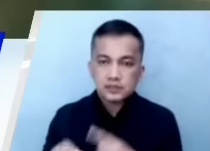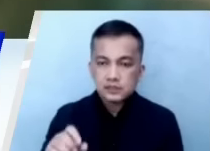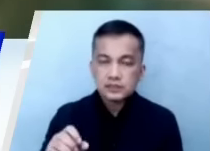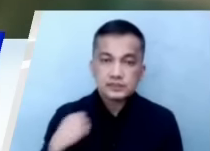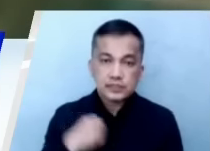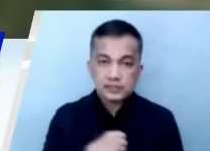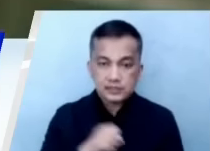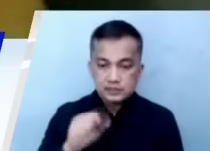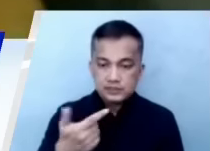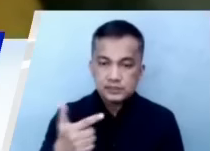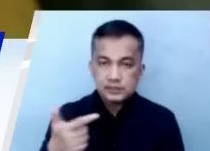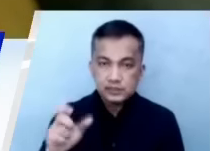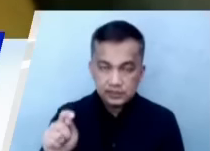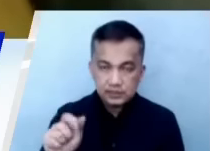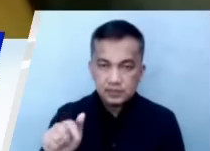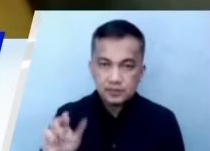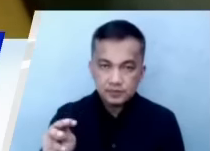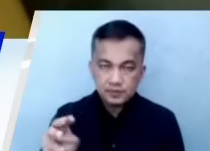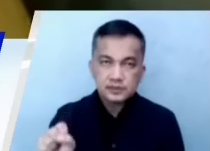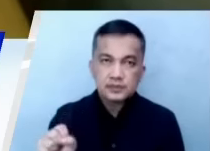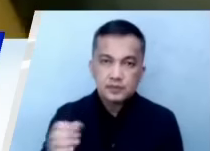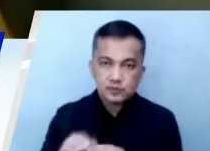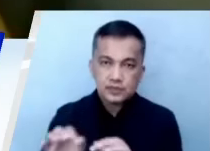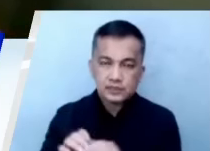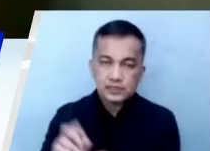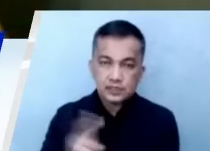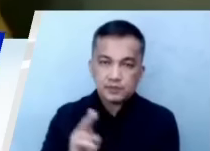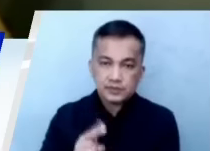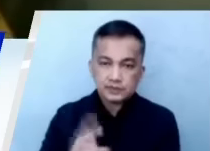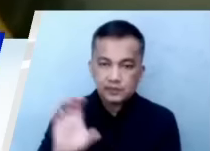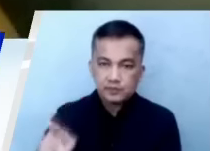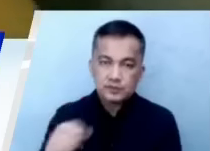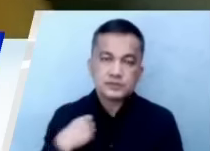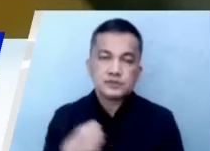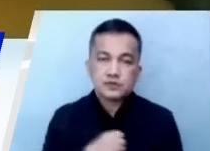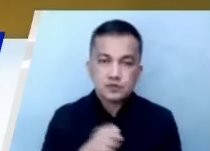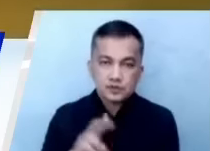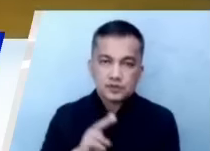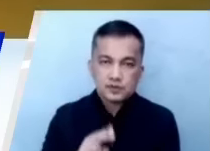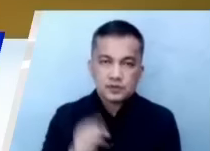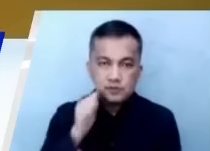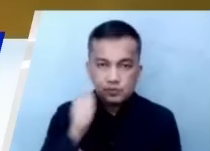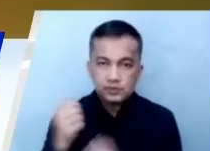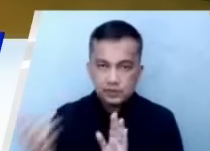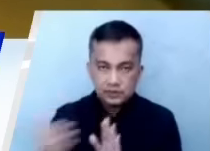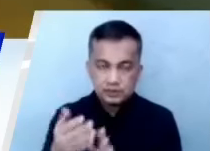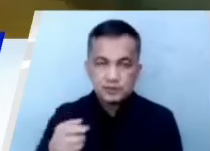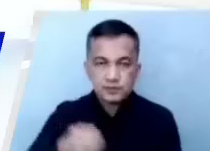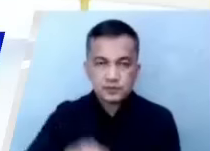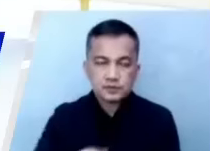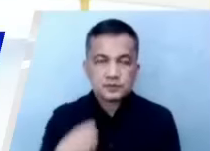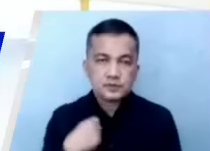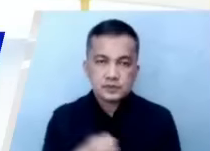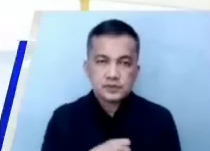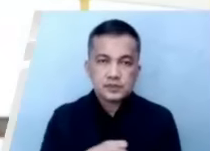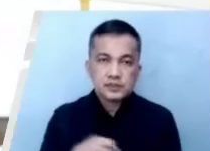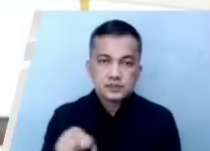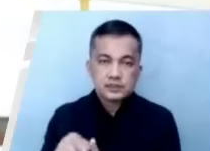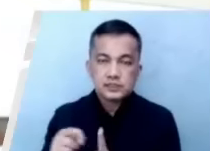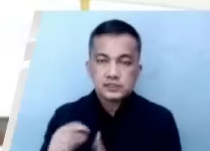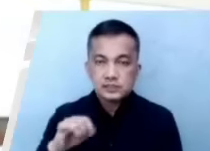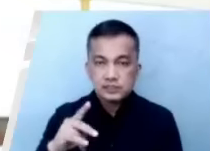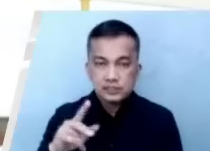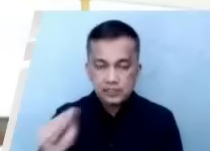basta cellphone ng Senado ang gagamitin. Bukas inaasahang iaharap sa pagdinig ng Senado si Sheila. Basta advice